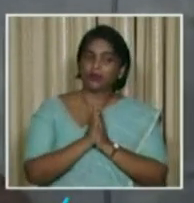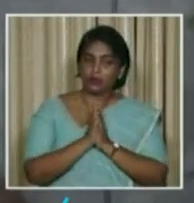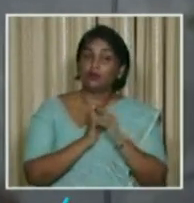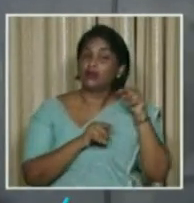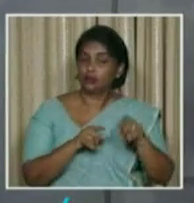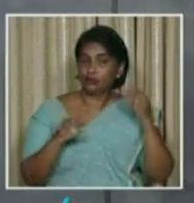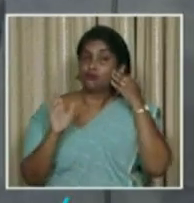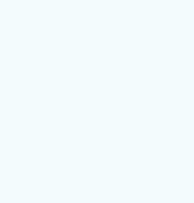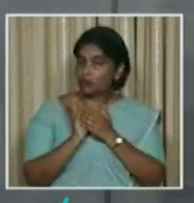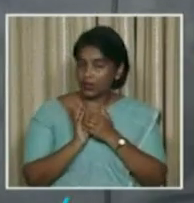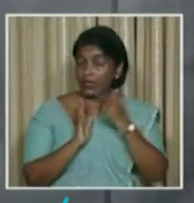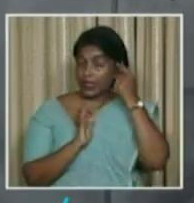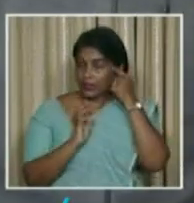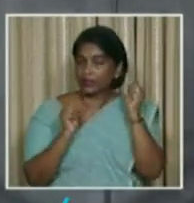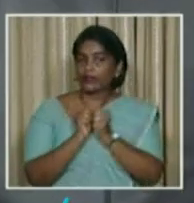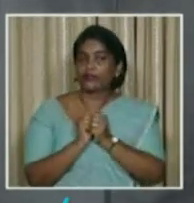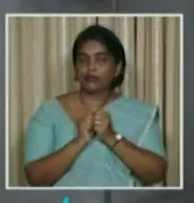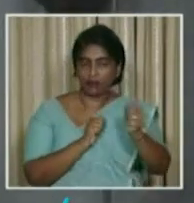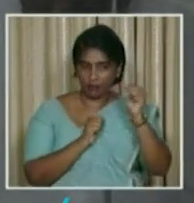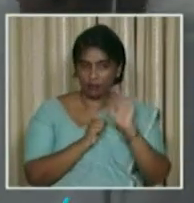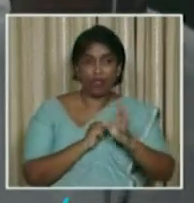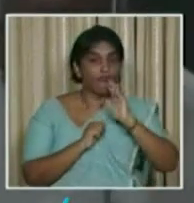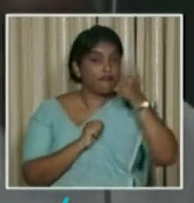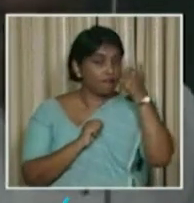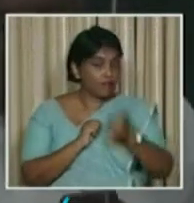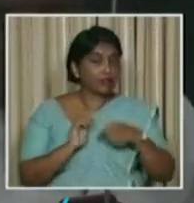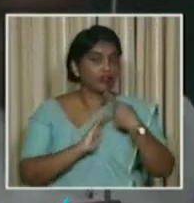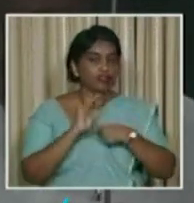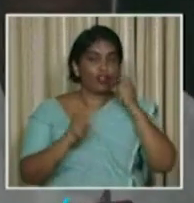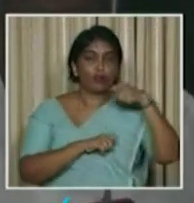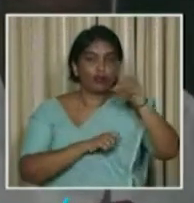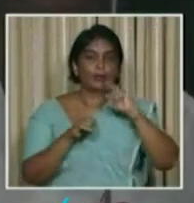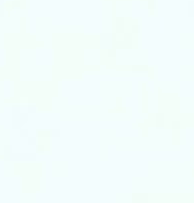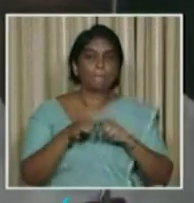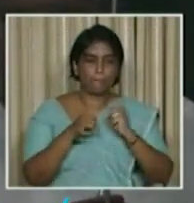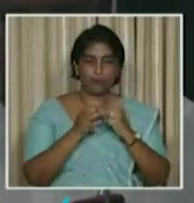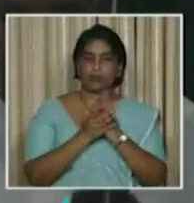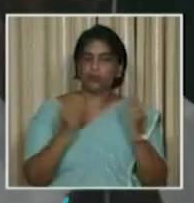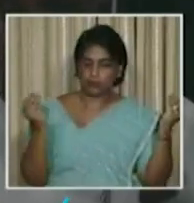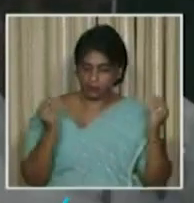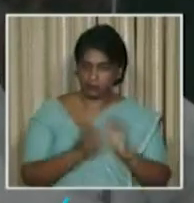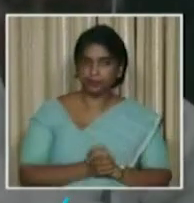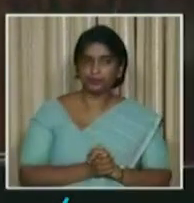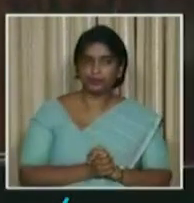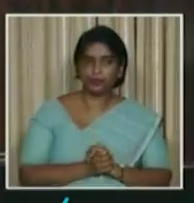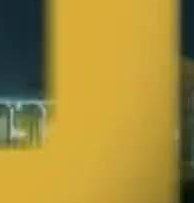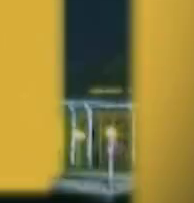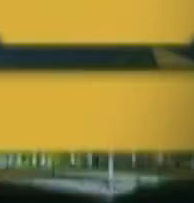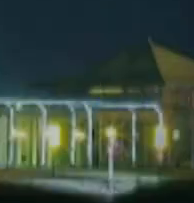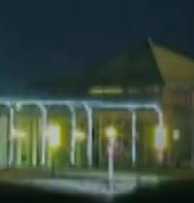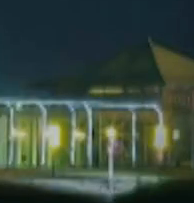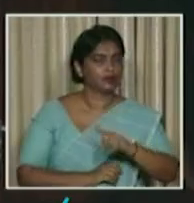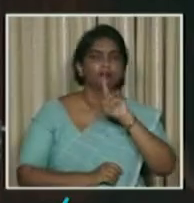මේ සම්බන්ධයෙන් කල්පනාවෙන් ක්‍රියා කිරීම වැදගත් රටේ මහ ජනතාවගේ ප්‍රශ්න විසඳීම සඳහා. කොහොම ස්තුතියි. ආ දැන්